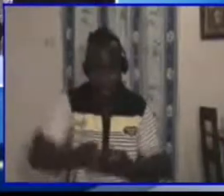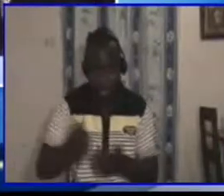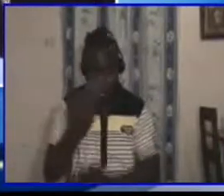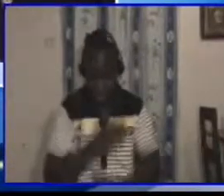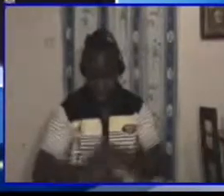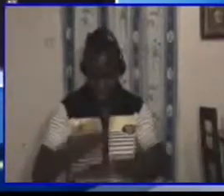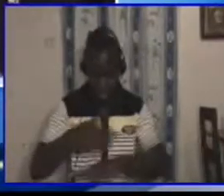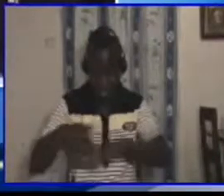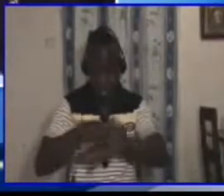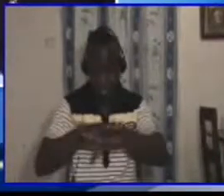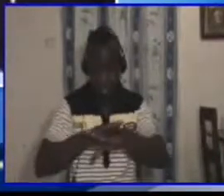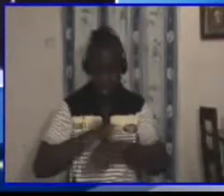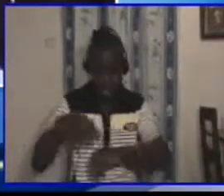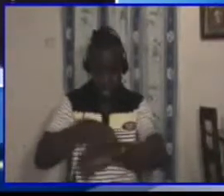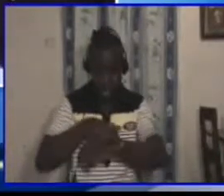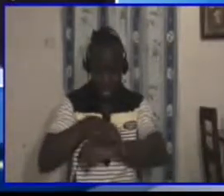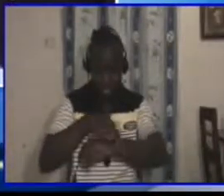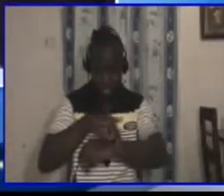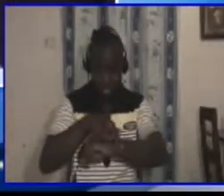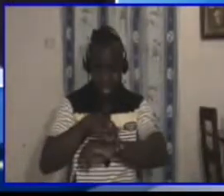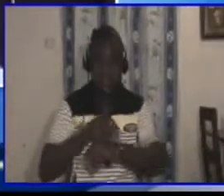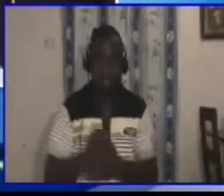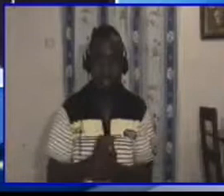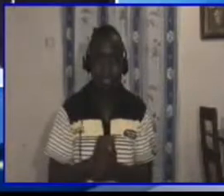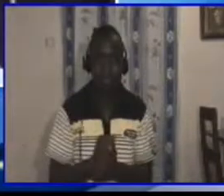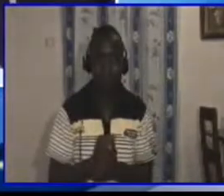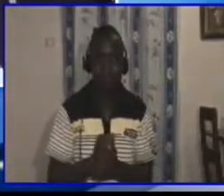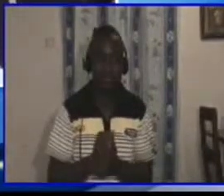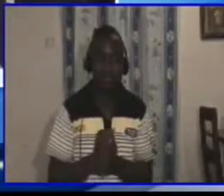nel suo unigenito figlio sulla terra